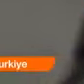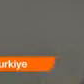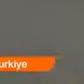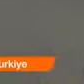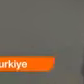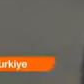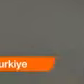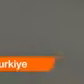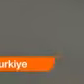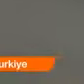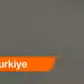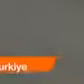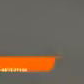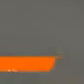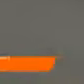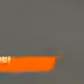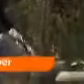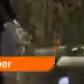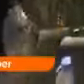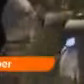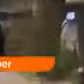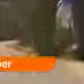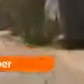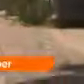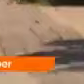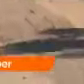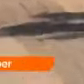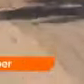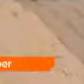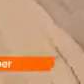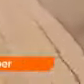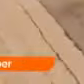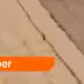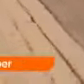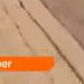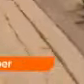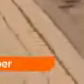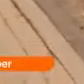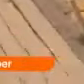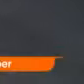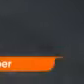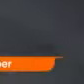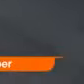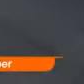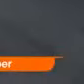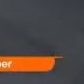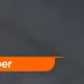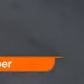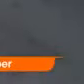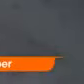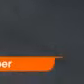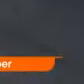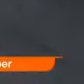bu trafiğe Çağrı için yola dua yaptırdığı CHP'li eski meclis üyesi ile karşı karşıya gelince oturma